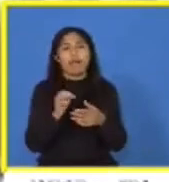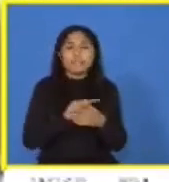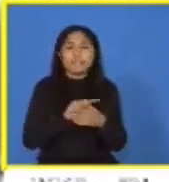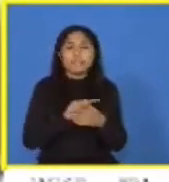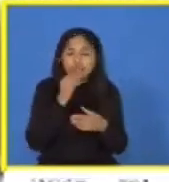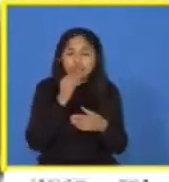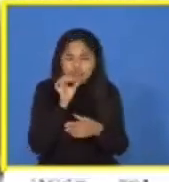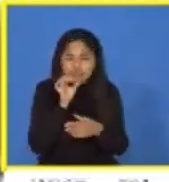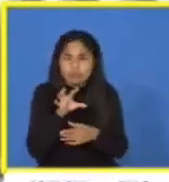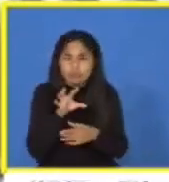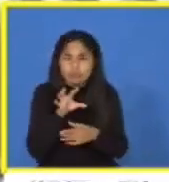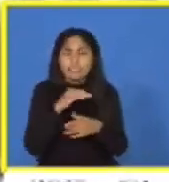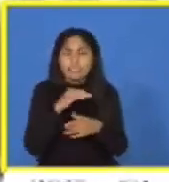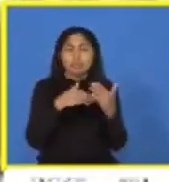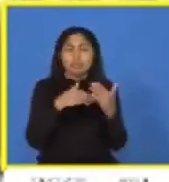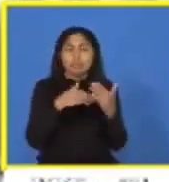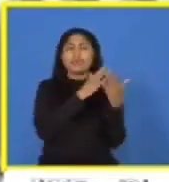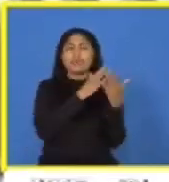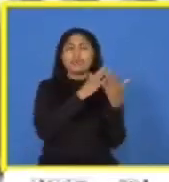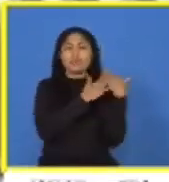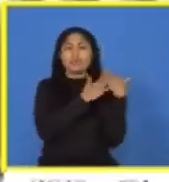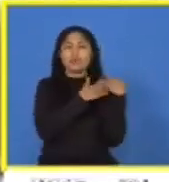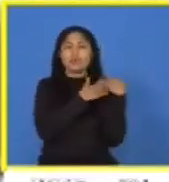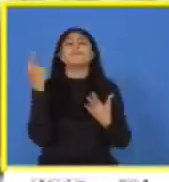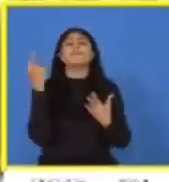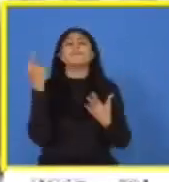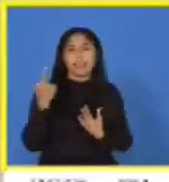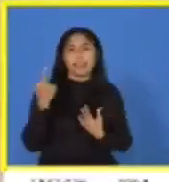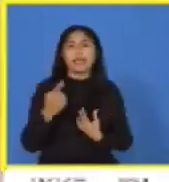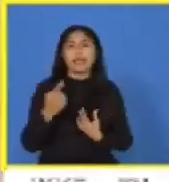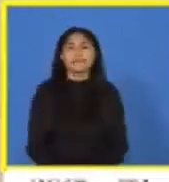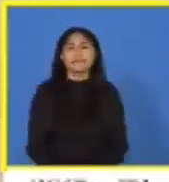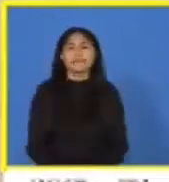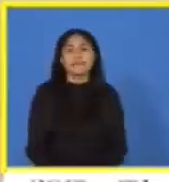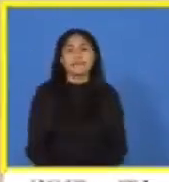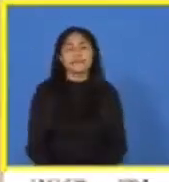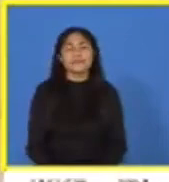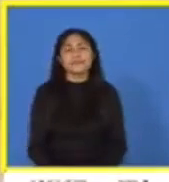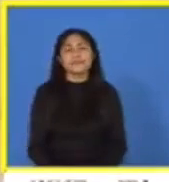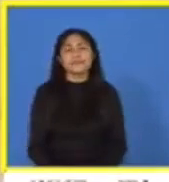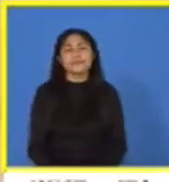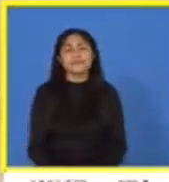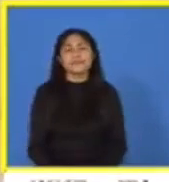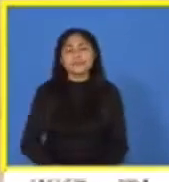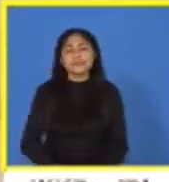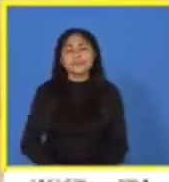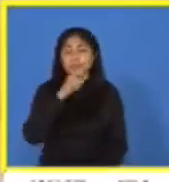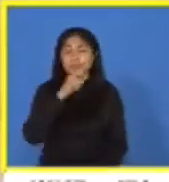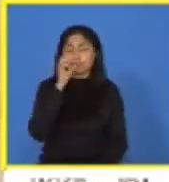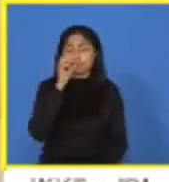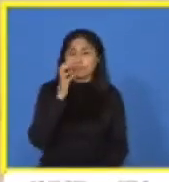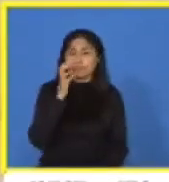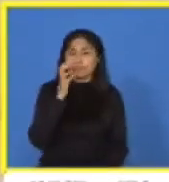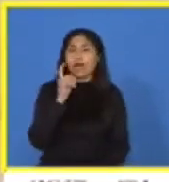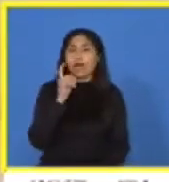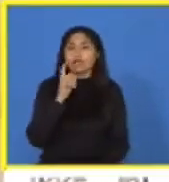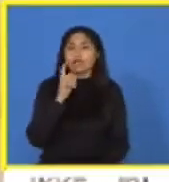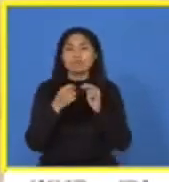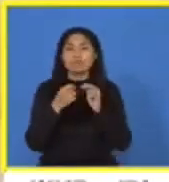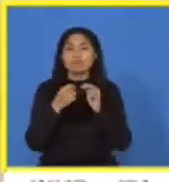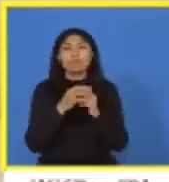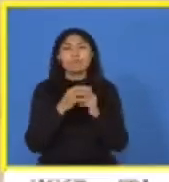semua ditanggung oleh pemerintah. Ya, Bu Emma. Nah, kaitan dengan layanan. Tentunya masyarakat